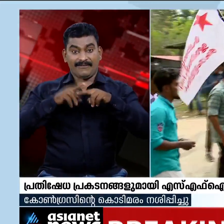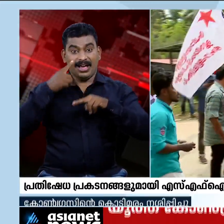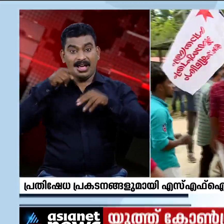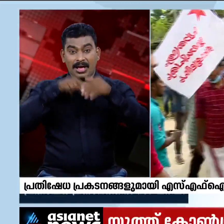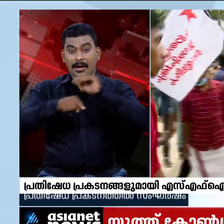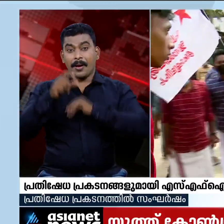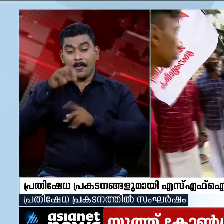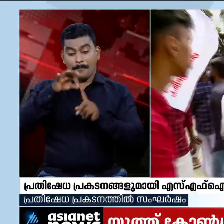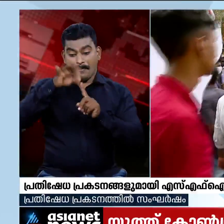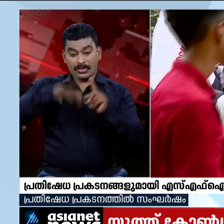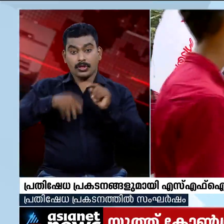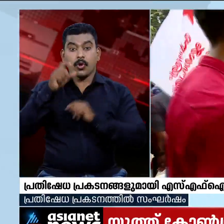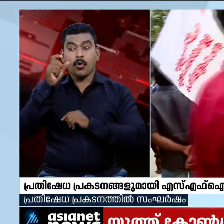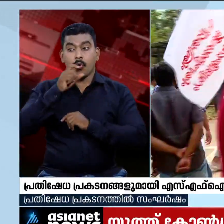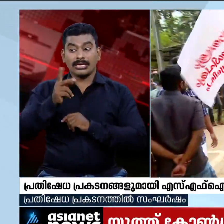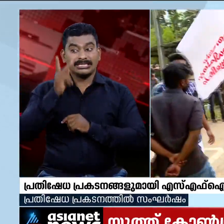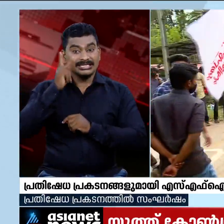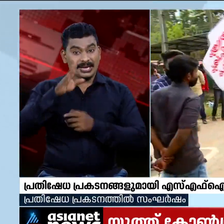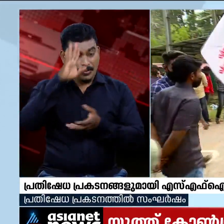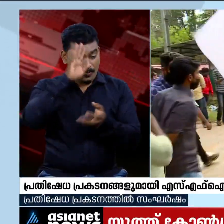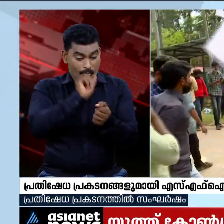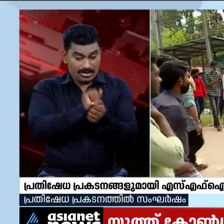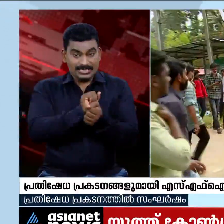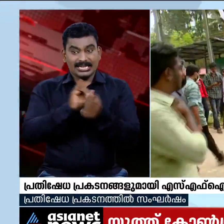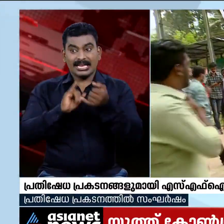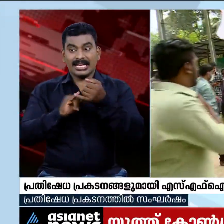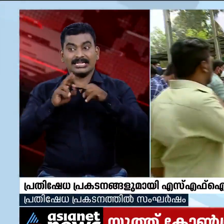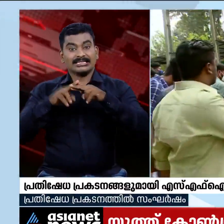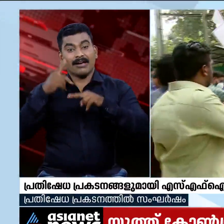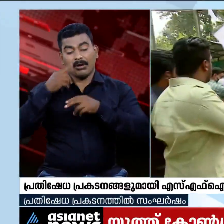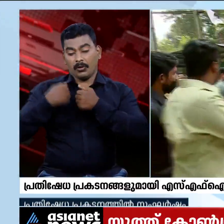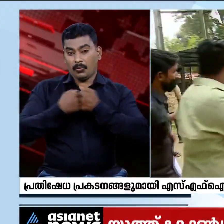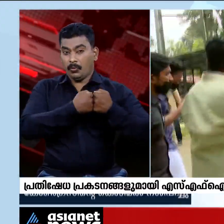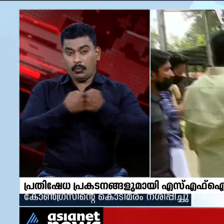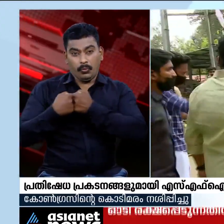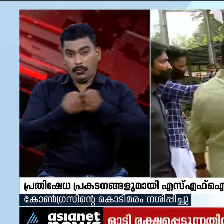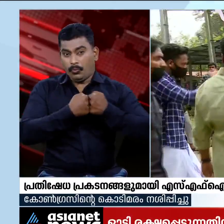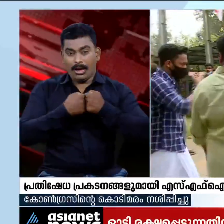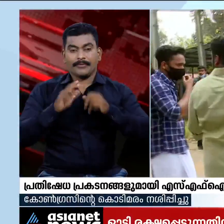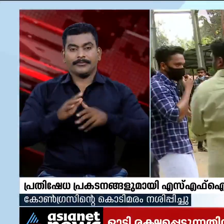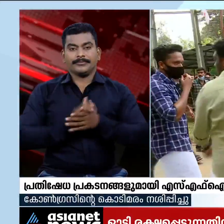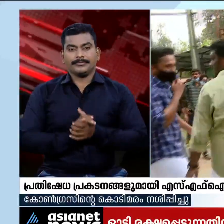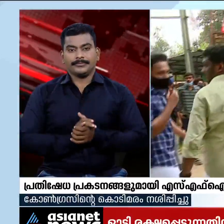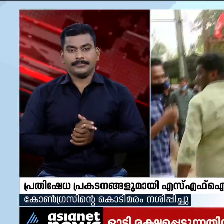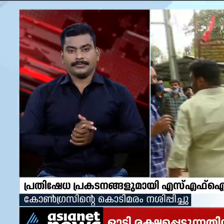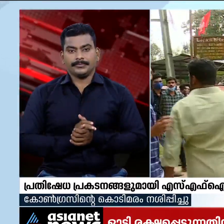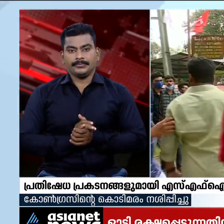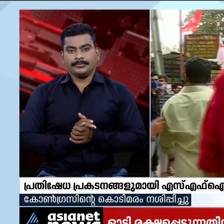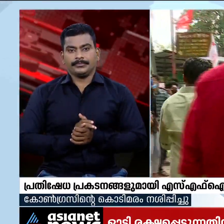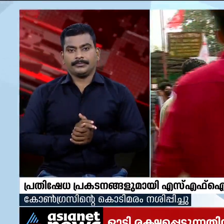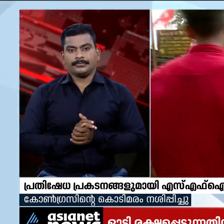കോളേജിന് മുന്നിൽ നിന്നുള്ള ദൃശ്യങ്ങളാണ് കാണുന്നത്. പോലീസുമായി ചെറിയ തോതിൽ ഉന്തും തള്ളും അവിടെ ഉണ്ടായിട്ടുണ്ട്.